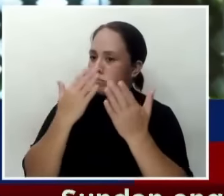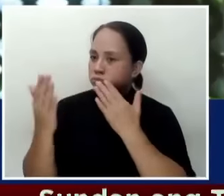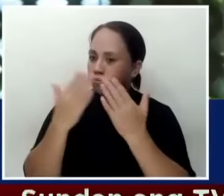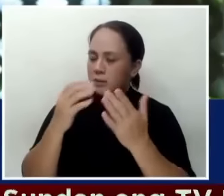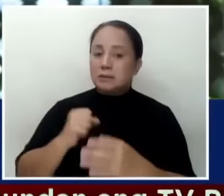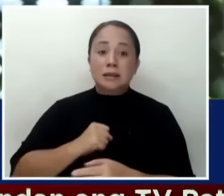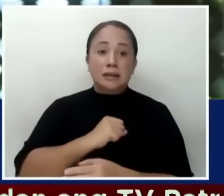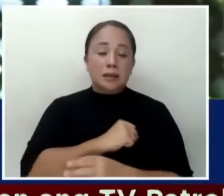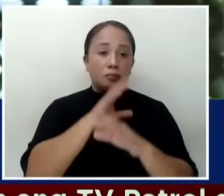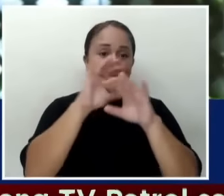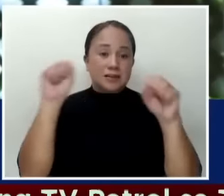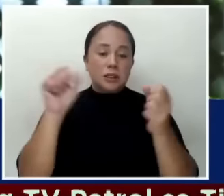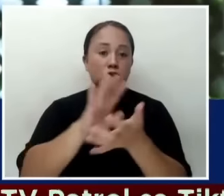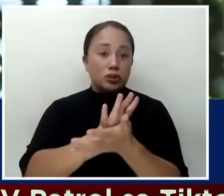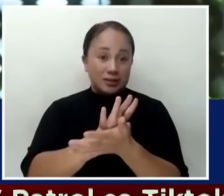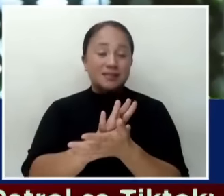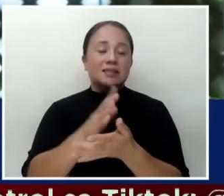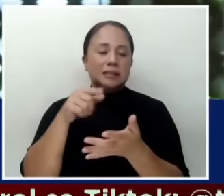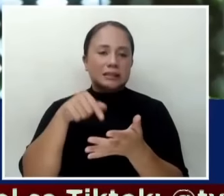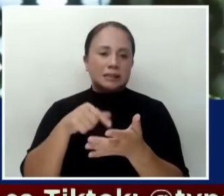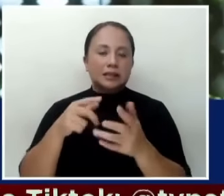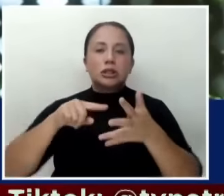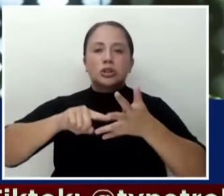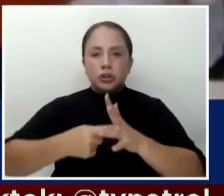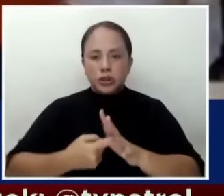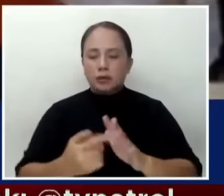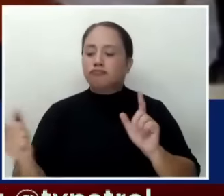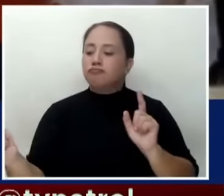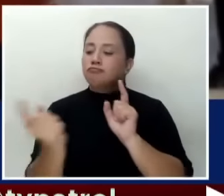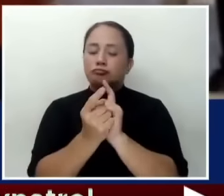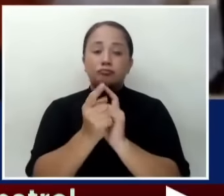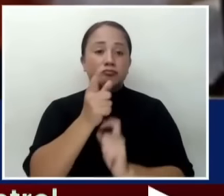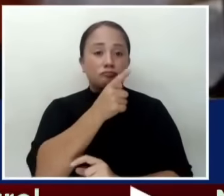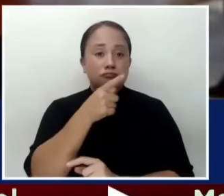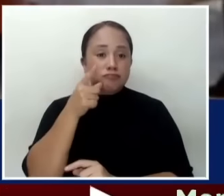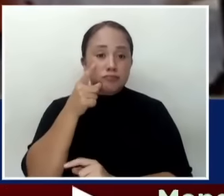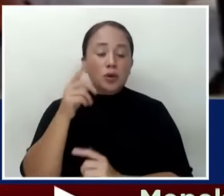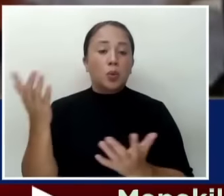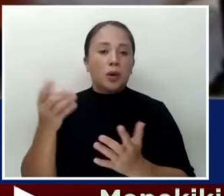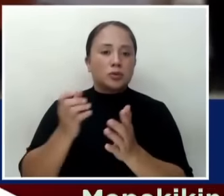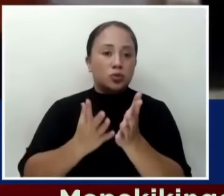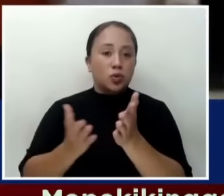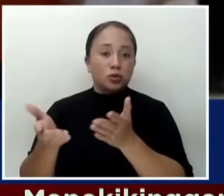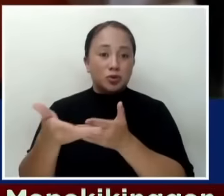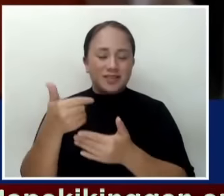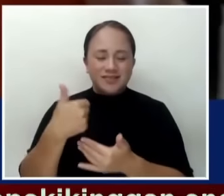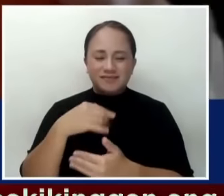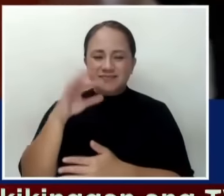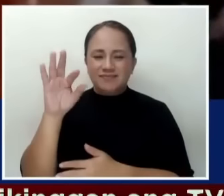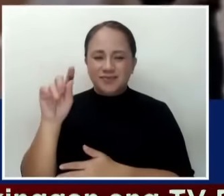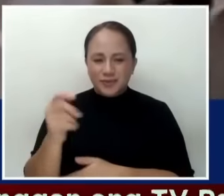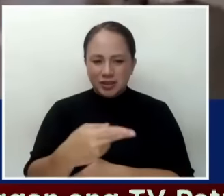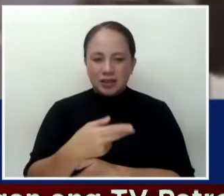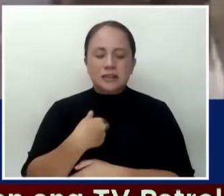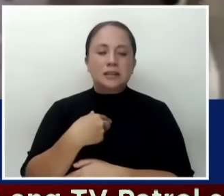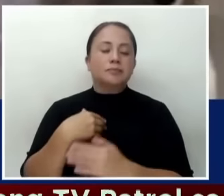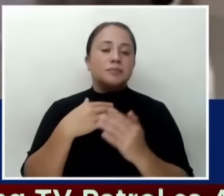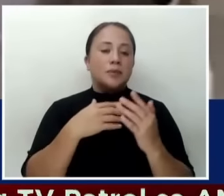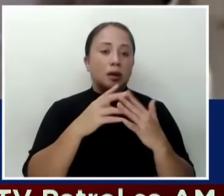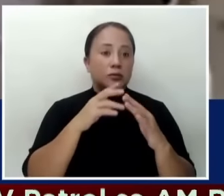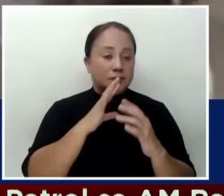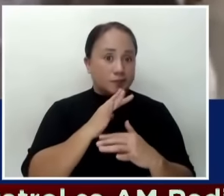Francis Escudero na siyang nagkasan ng kanyang pakikipagkita kay Robredo sa Sorsogon nitong Huwebes. Ayon naman kay House Speaker Martin